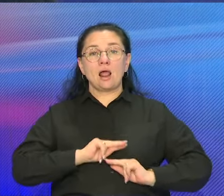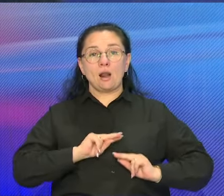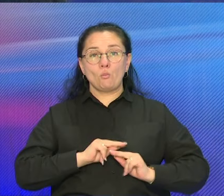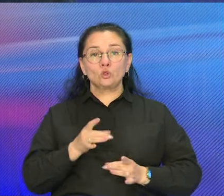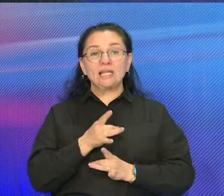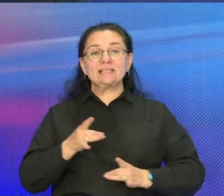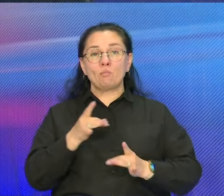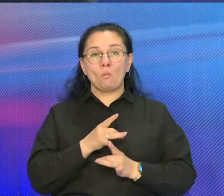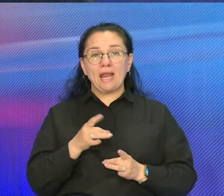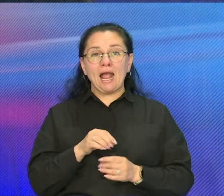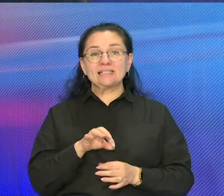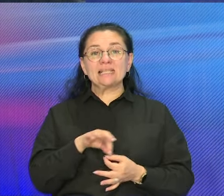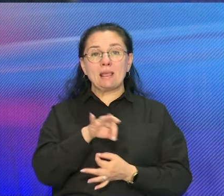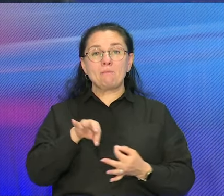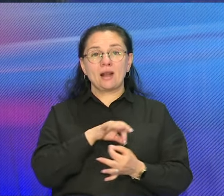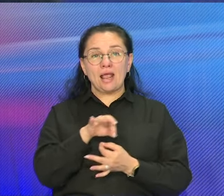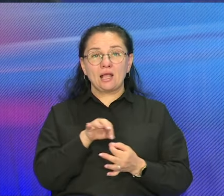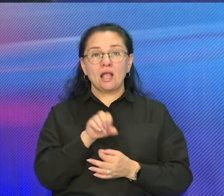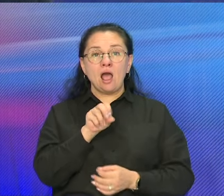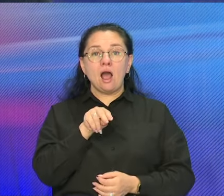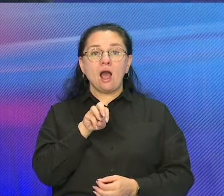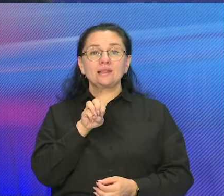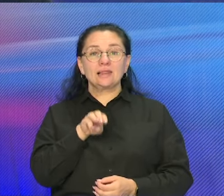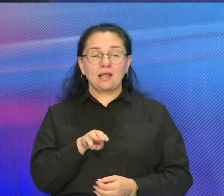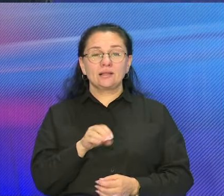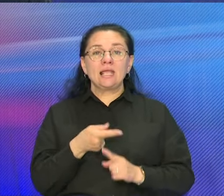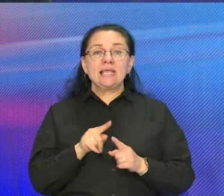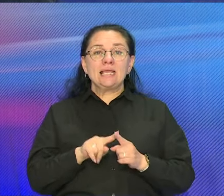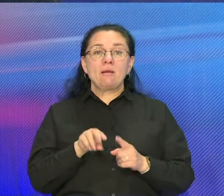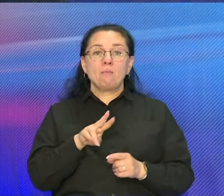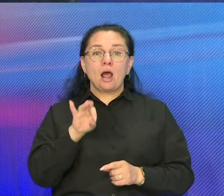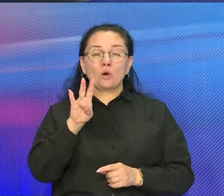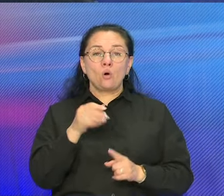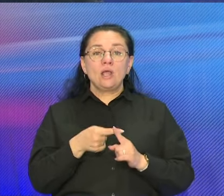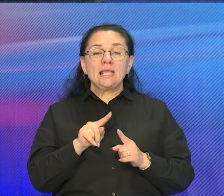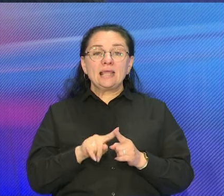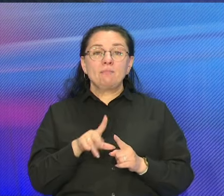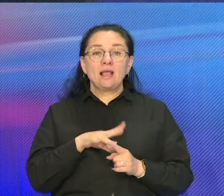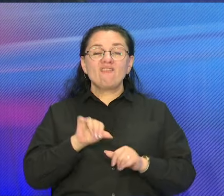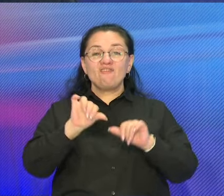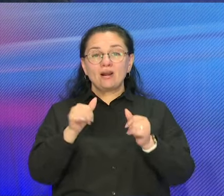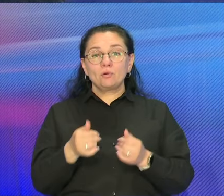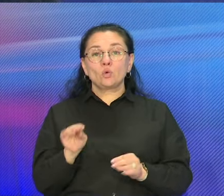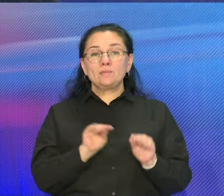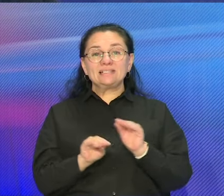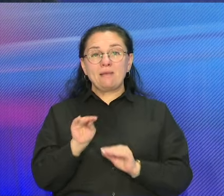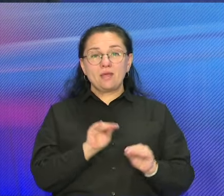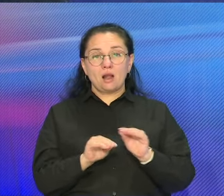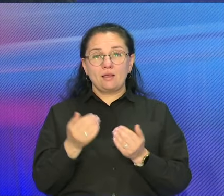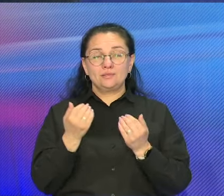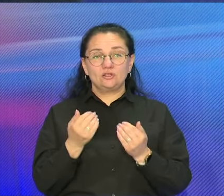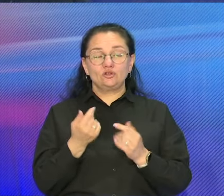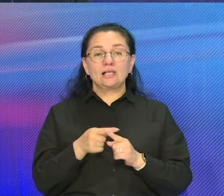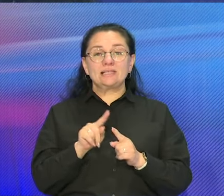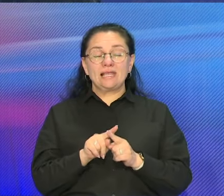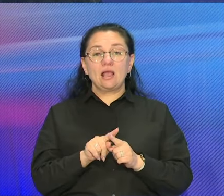республиканских проектах «Атлант» и «МАЗ» Тоже вот в настоящий момент мы формируем студенческие отряды И уже сформированы отряды для